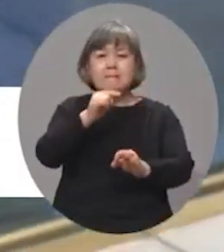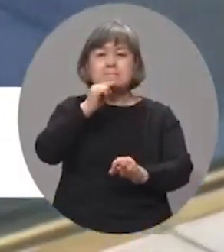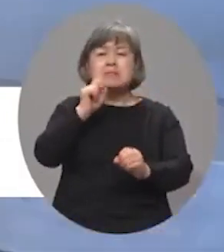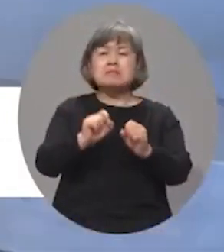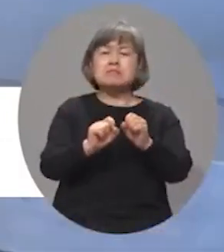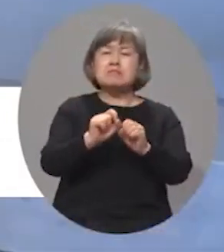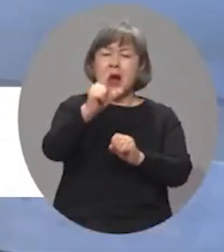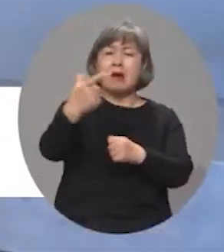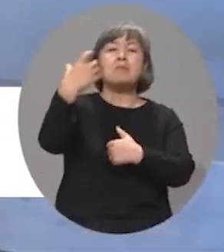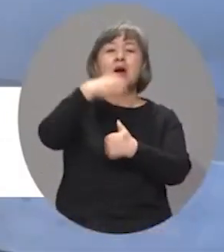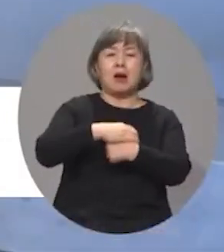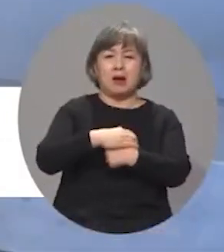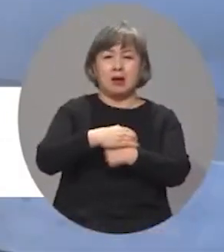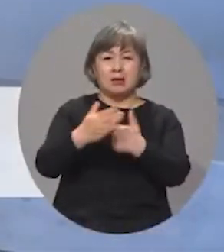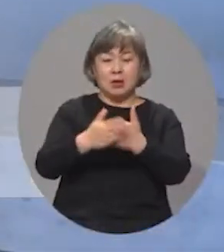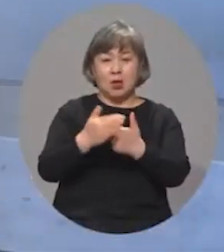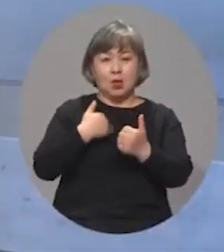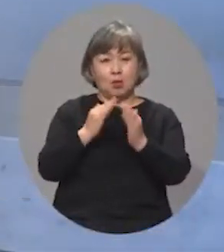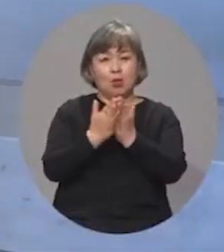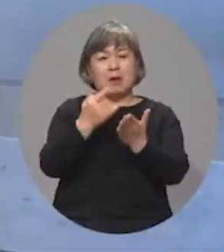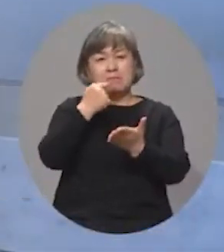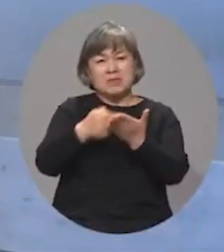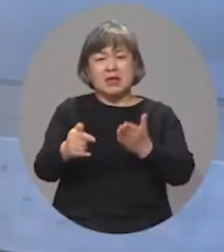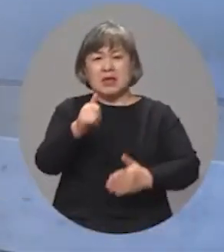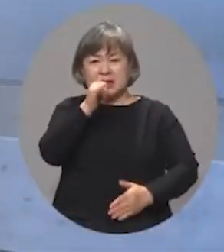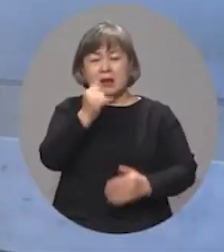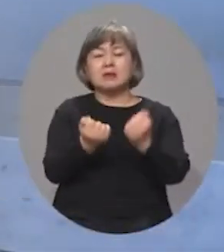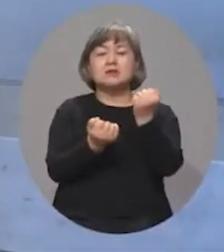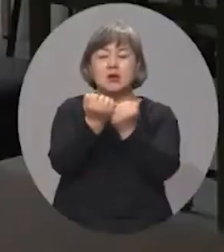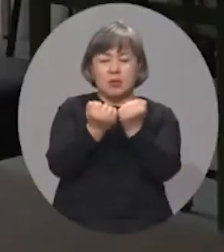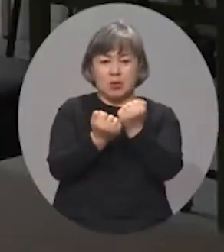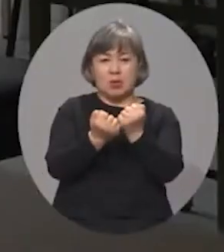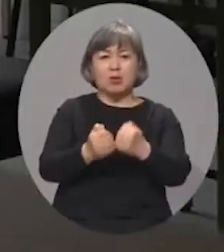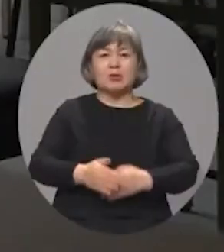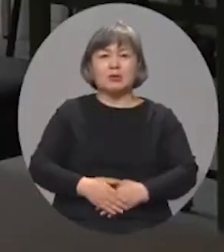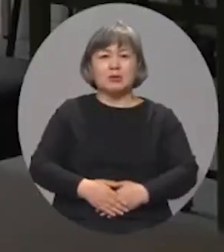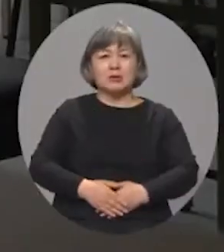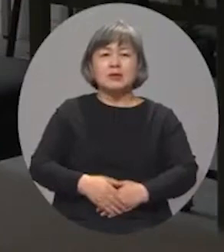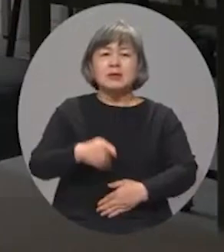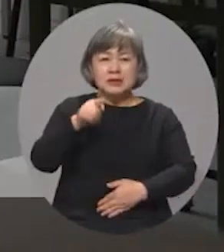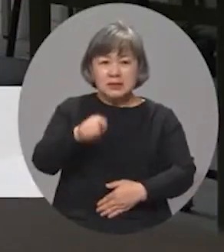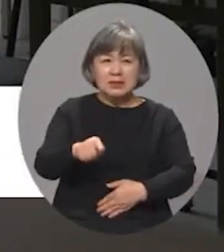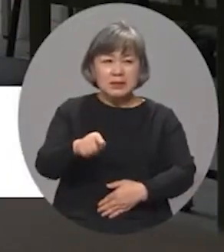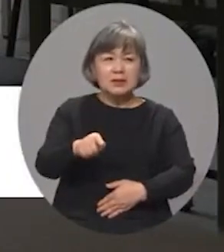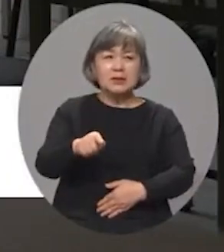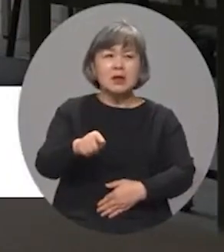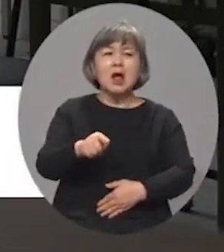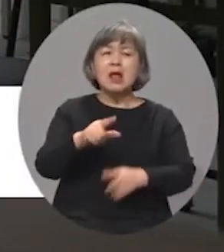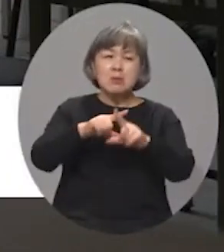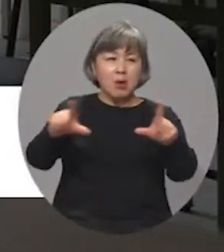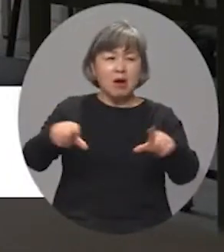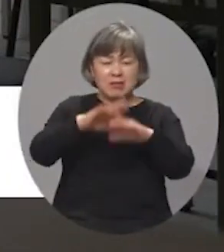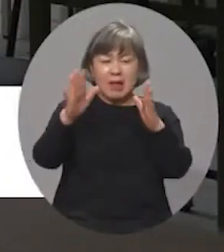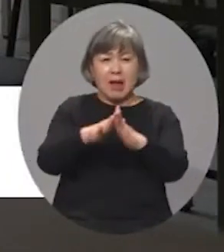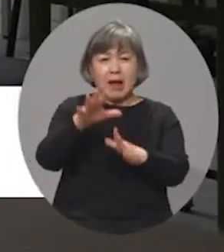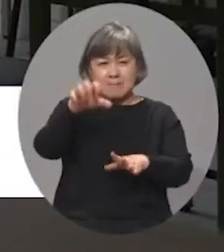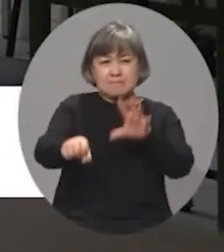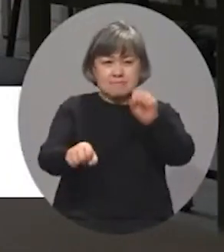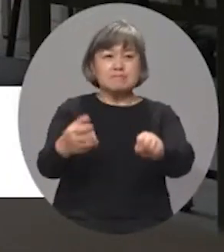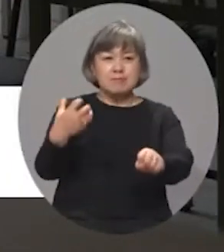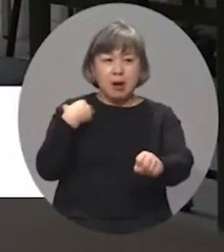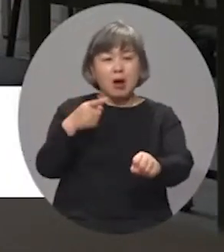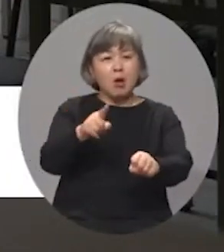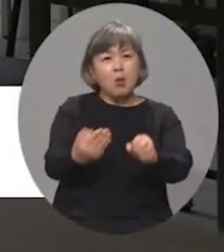빚더미를 떠안은 거였고 본인들도 피해를 보고 있다는 설명입니다. 일반적인 거는 다 인수를 했겠죠. 근데 그 우발치무 같은 거